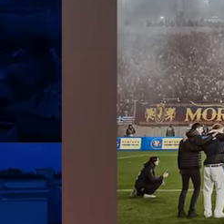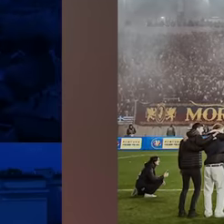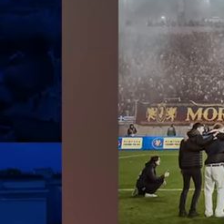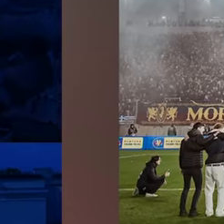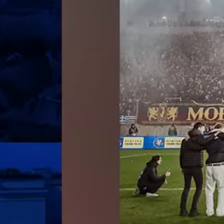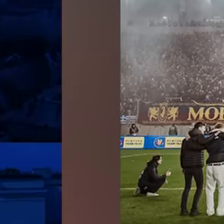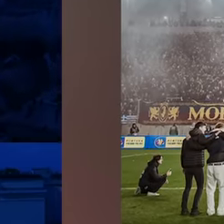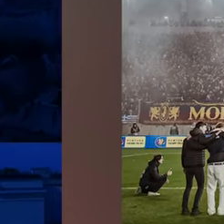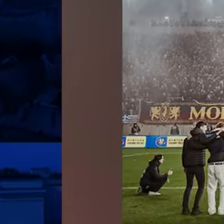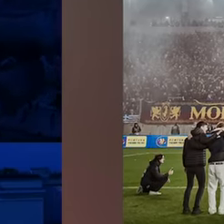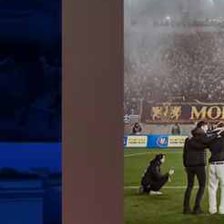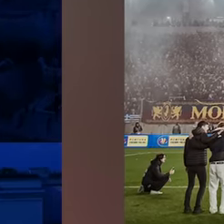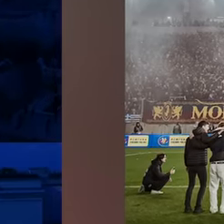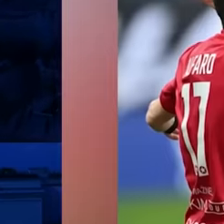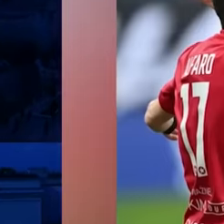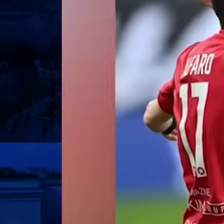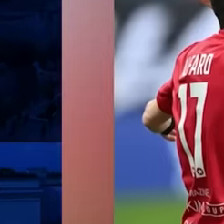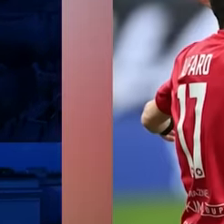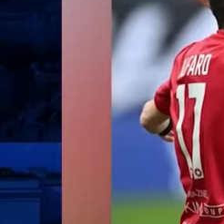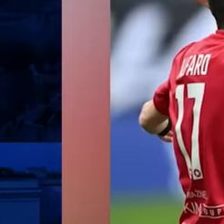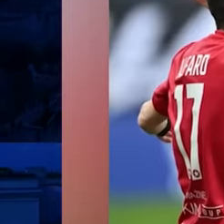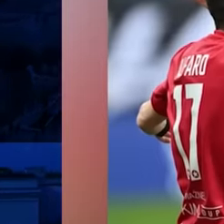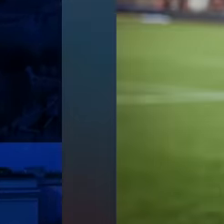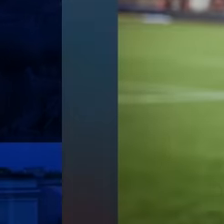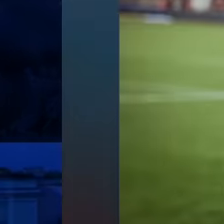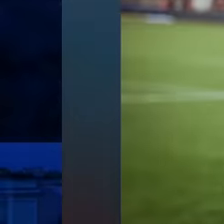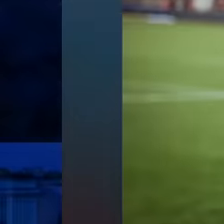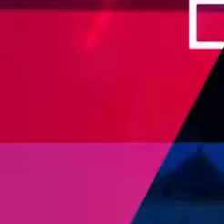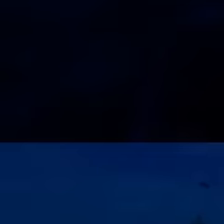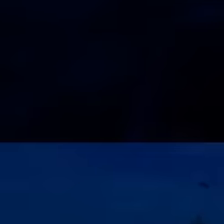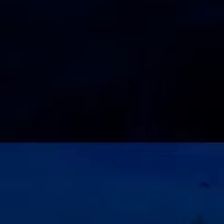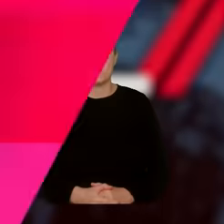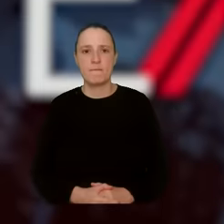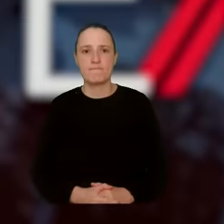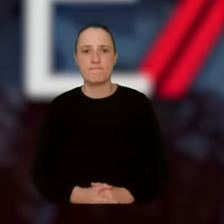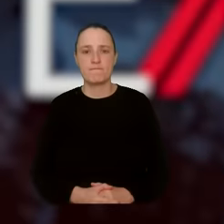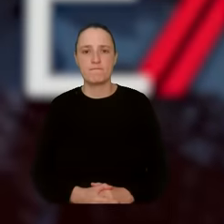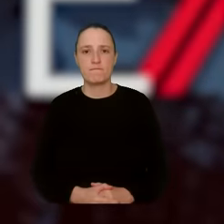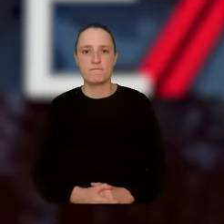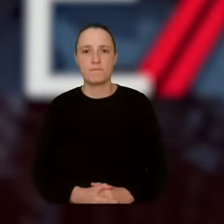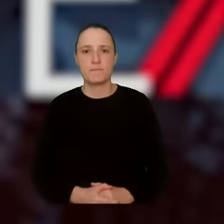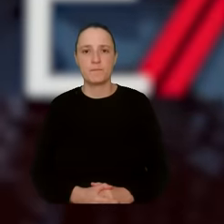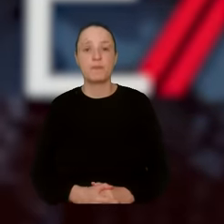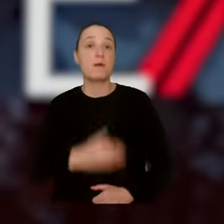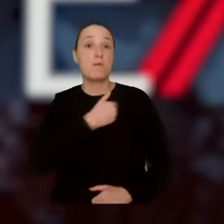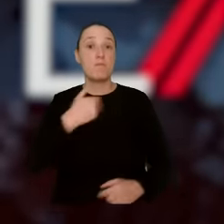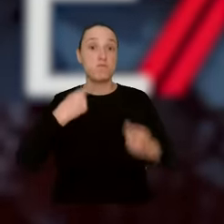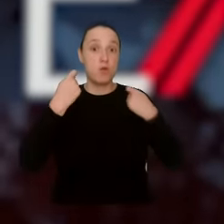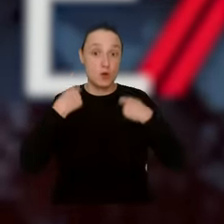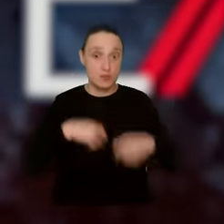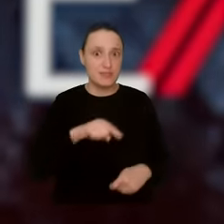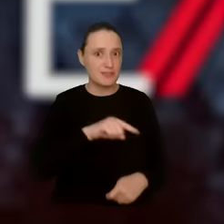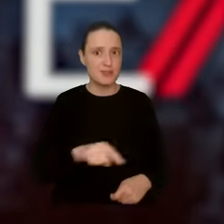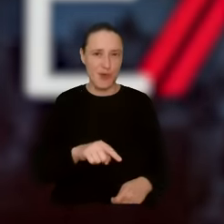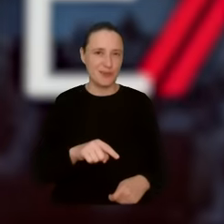Polski. Na PGE Narodowym w Warszawie o tytuł powalczą Wisła Kraków i Pogoń Szczecin. Polski rolnik okpić się nie da, o